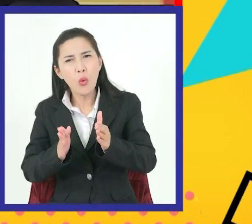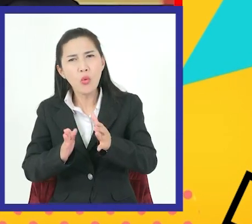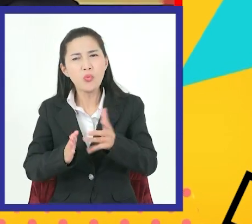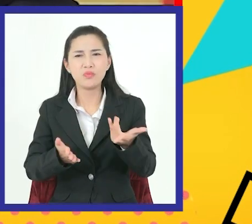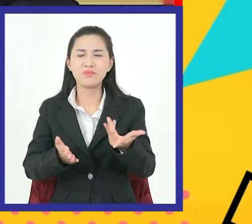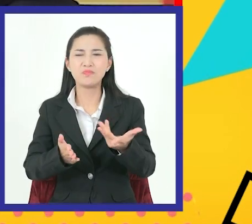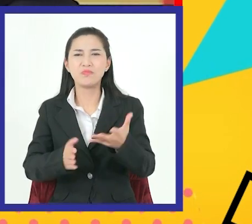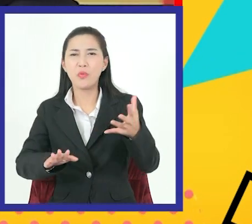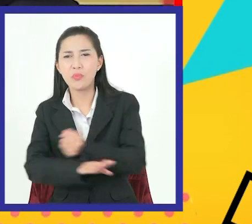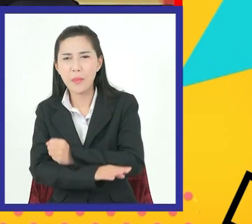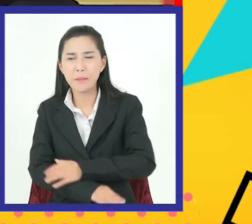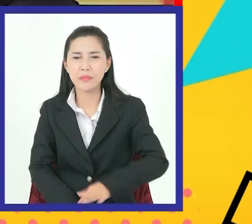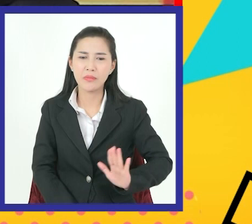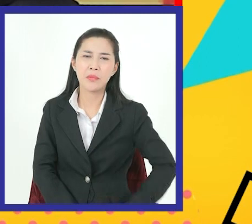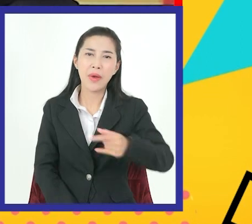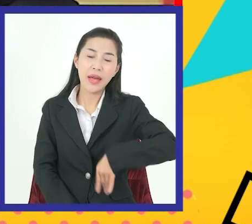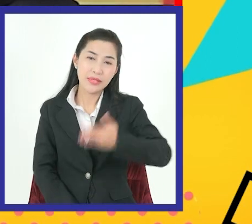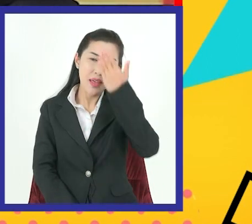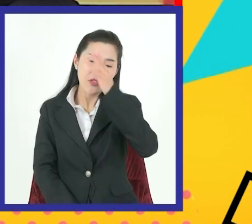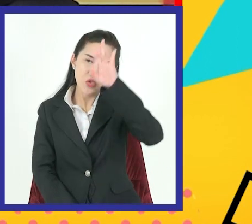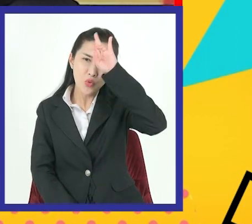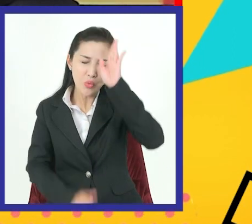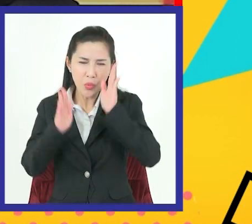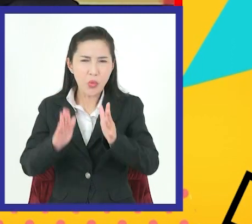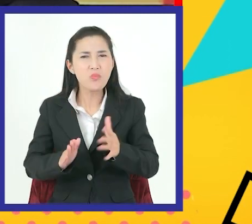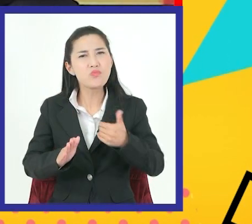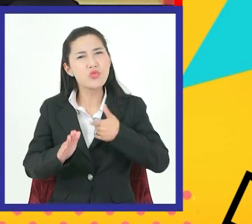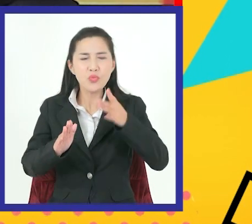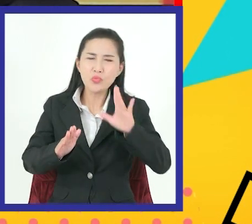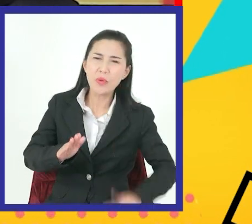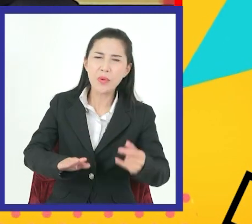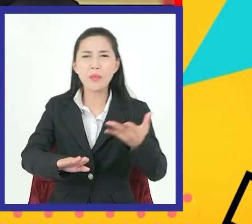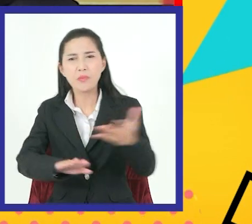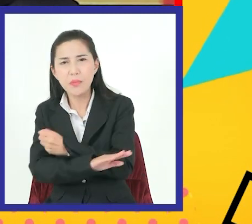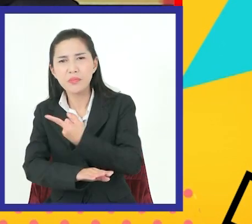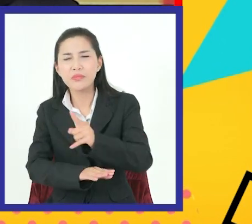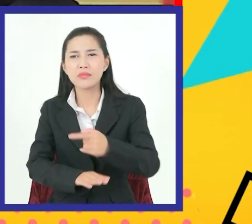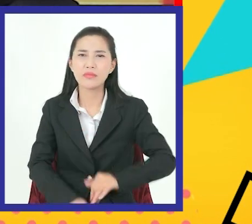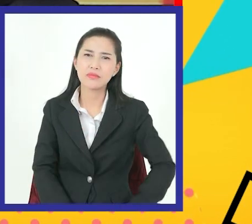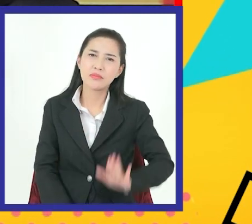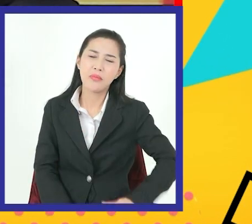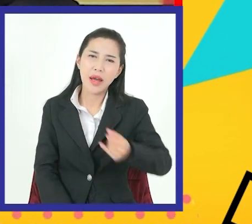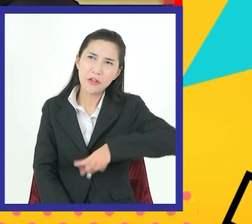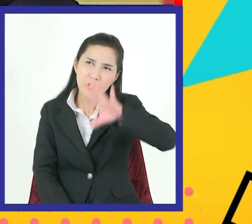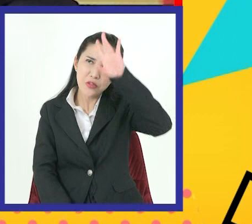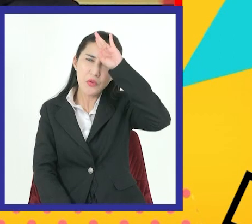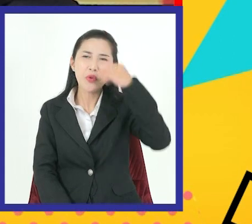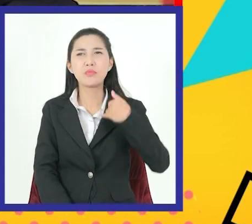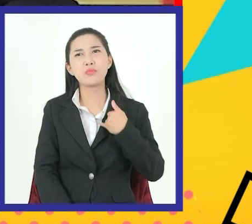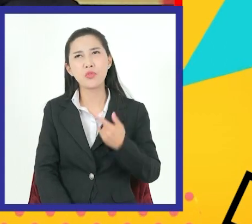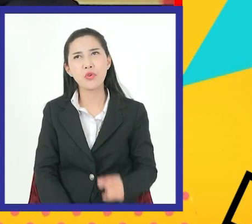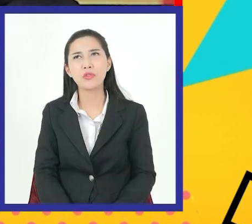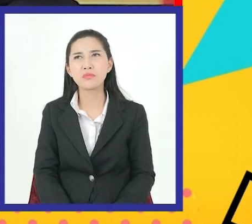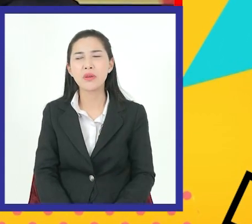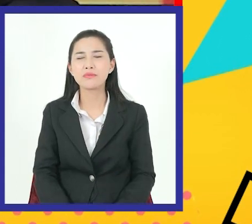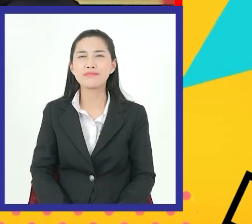ไม่น่าจะใช่ต้องเป็นหมาหน้าเซเว่นถึงจะเป็นผู้มีอิทธิพลผมว่าก็ไม่ใช่ครับหมาหน้าเซเว่นอีเว่นเป็นผู้มีอิทธิฤทธิ์อิทธิฤทธิยัง